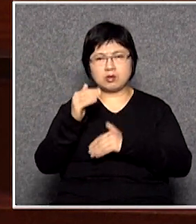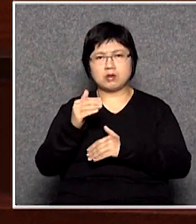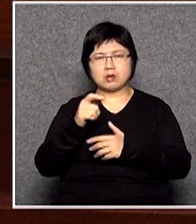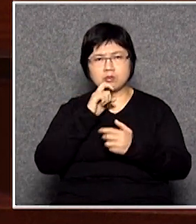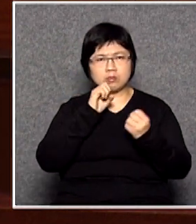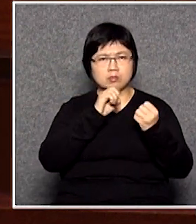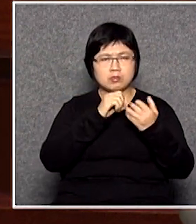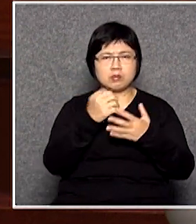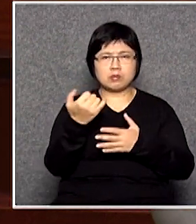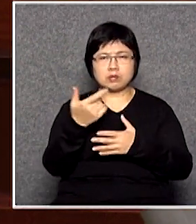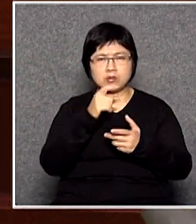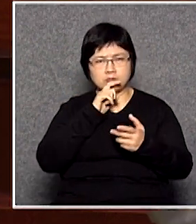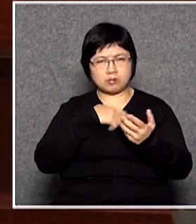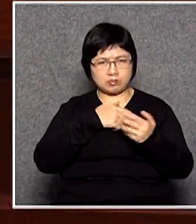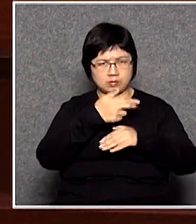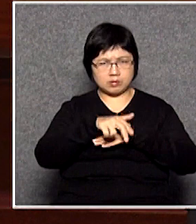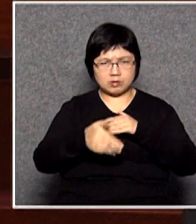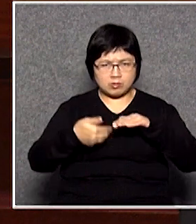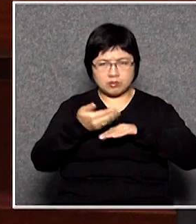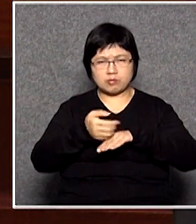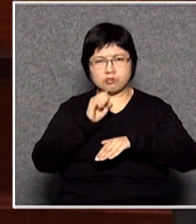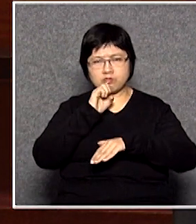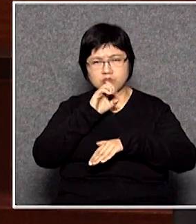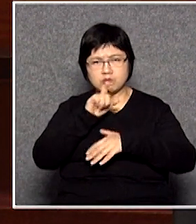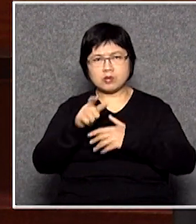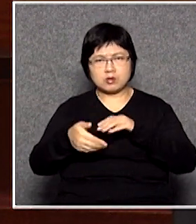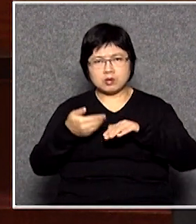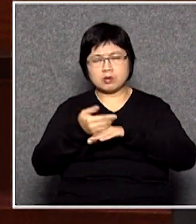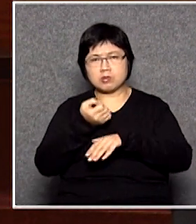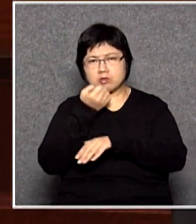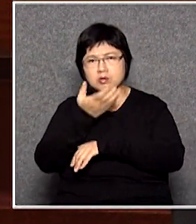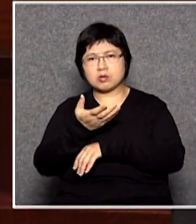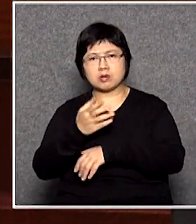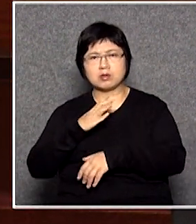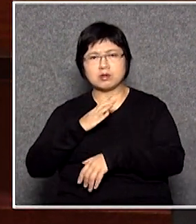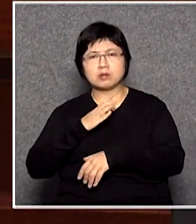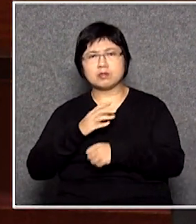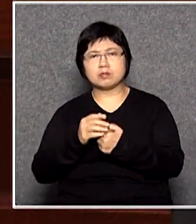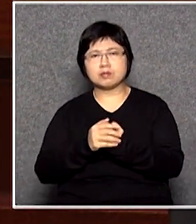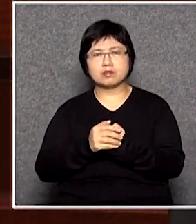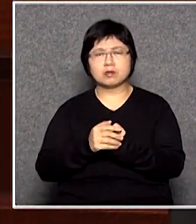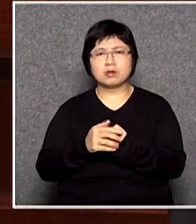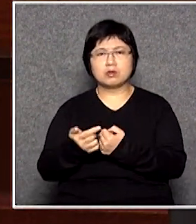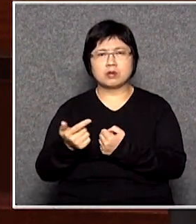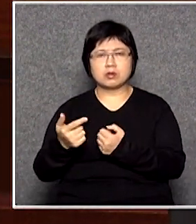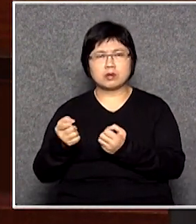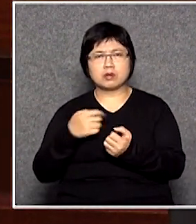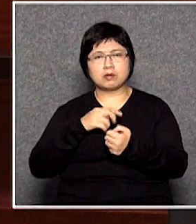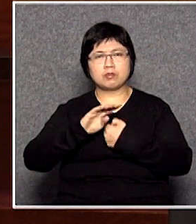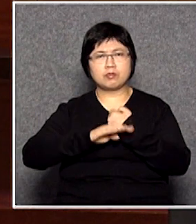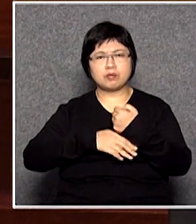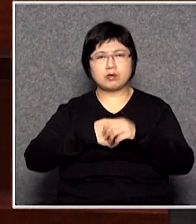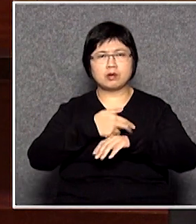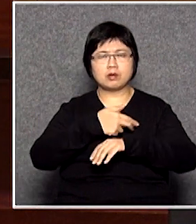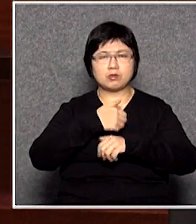會議就同一議項重複發言而引致出現重複披露嘅情況，多數出現喺法案委員會或者